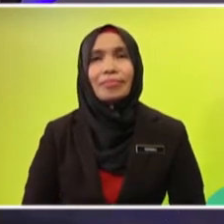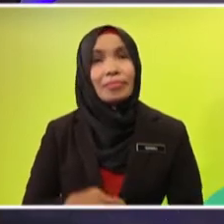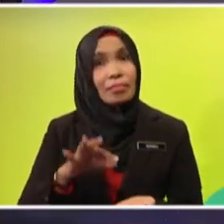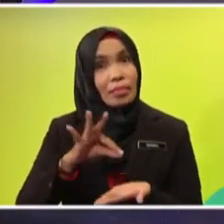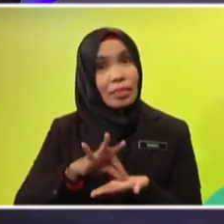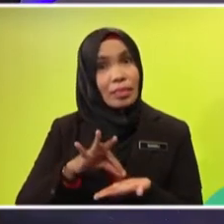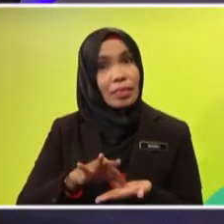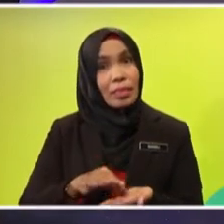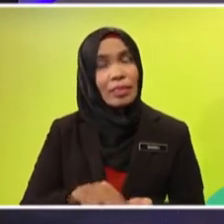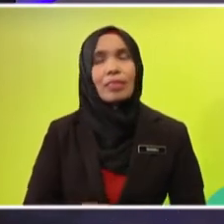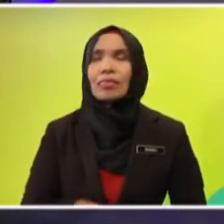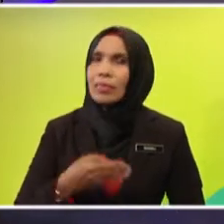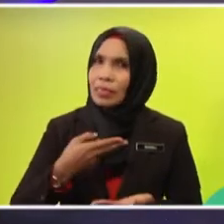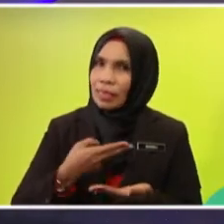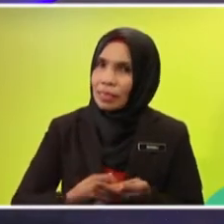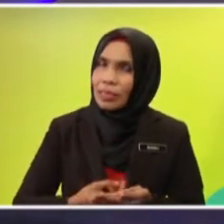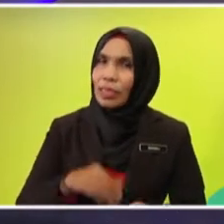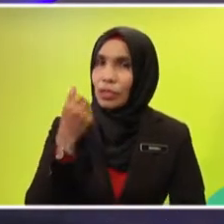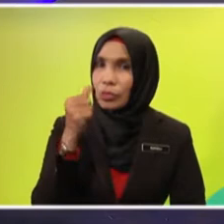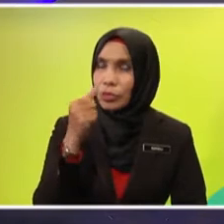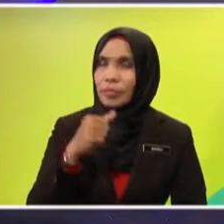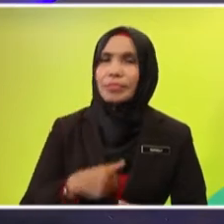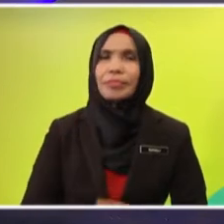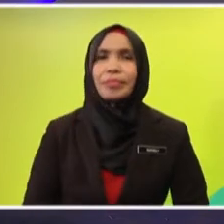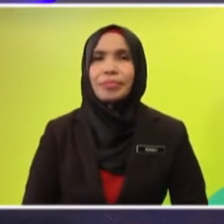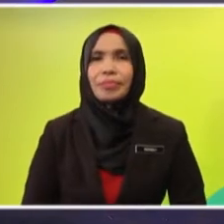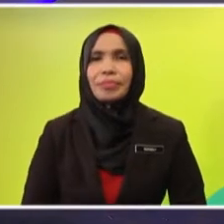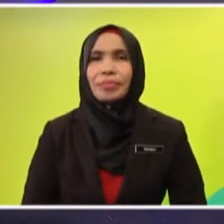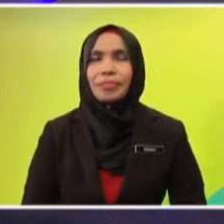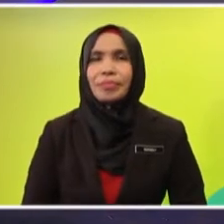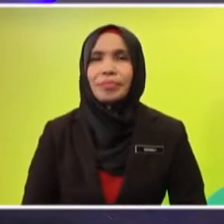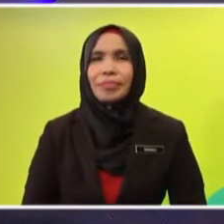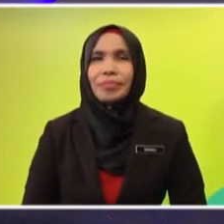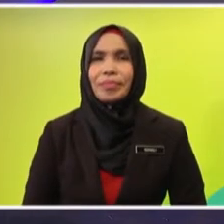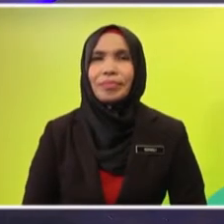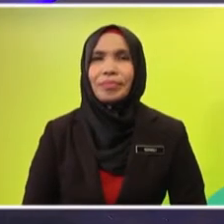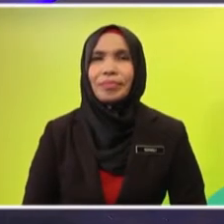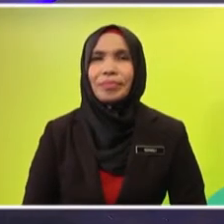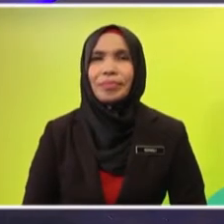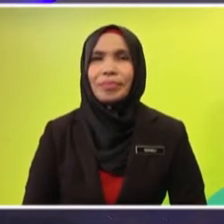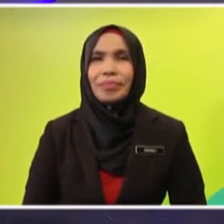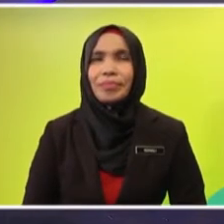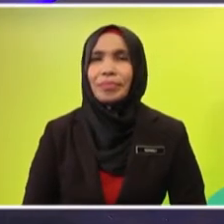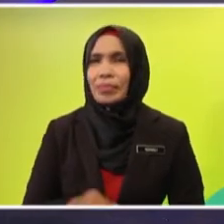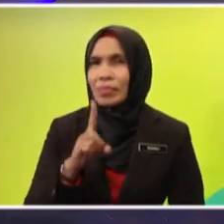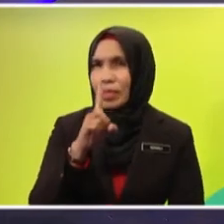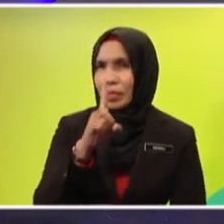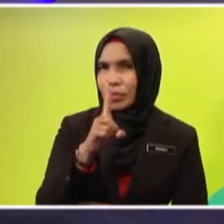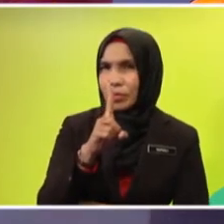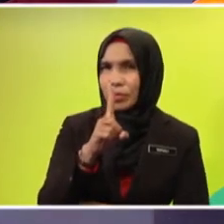Oke hingga 10 baik-baik baik-baik kita kamu lakukan dengan boa ngage warna G2 HTC kecampur warnanya